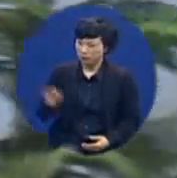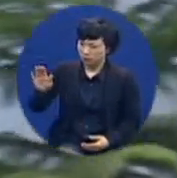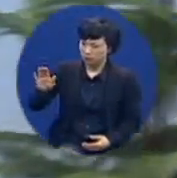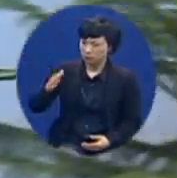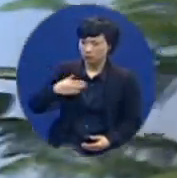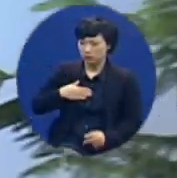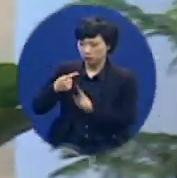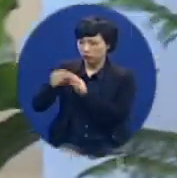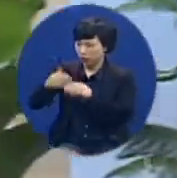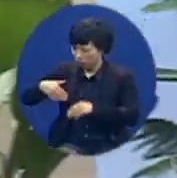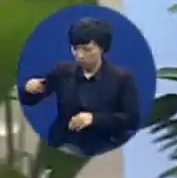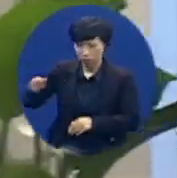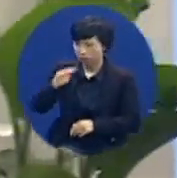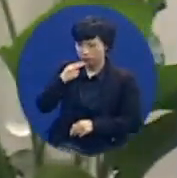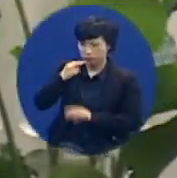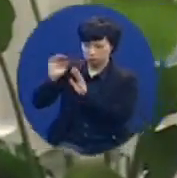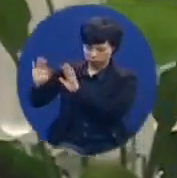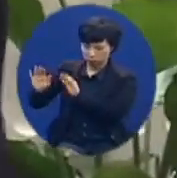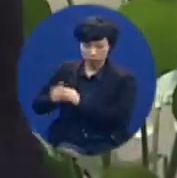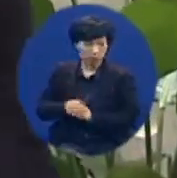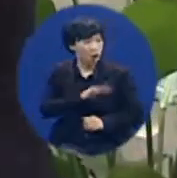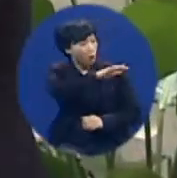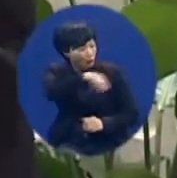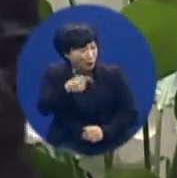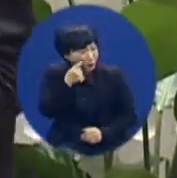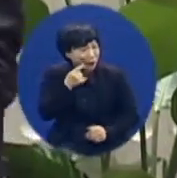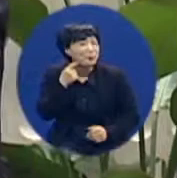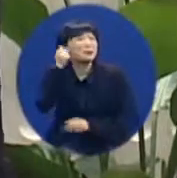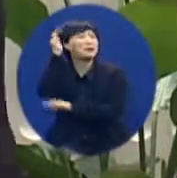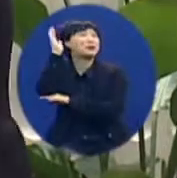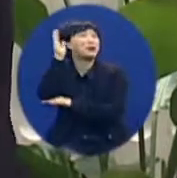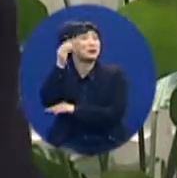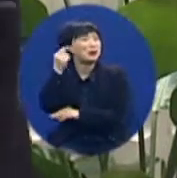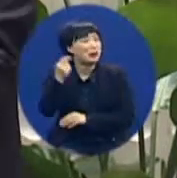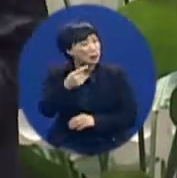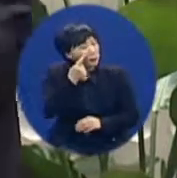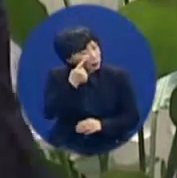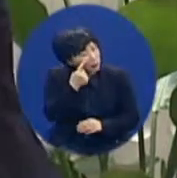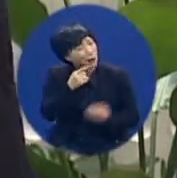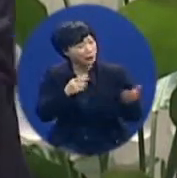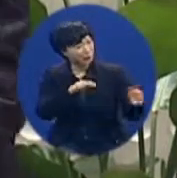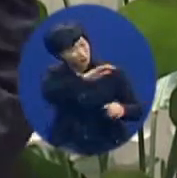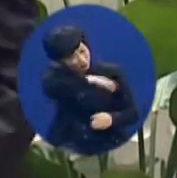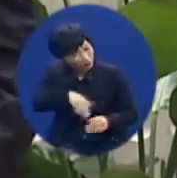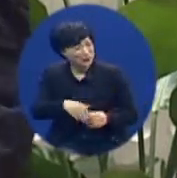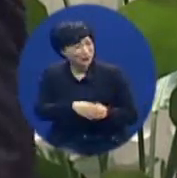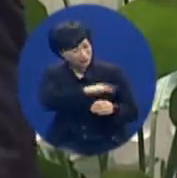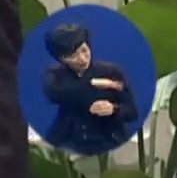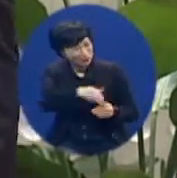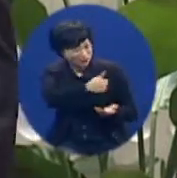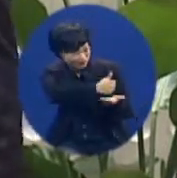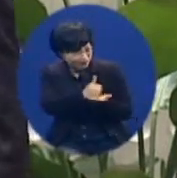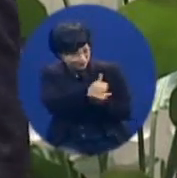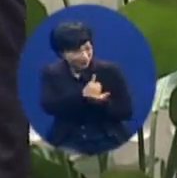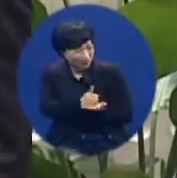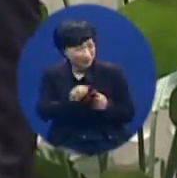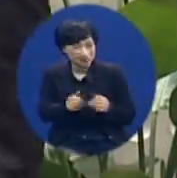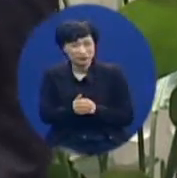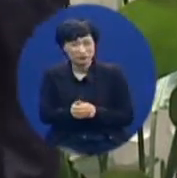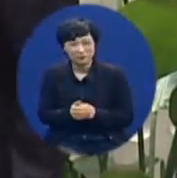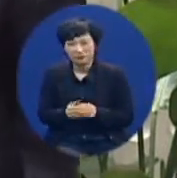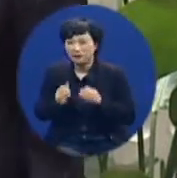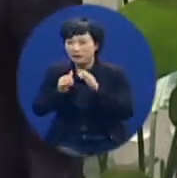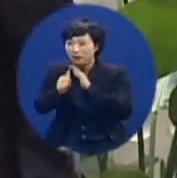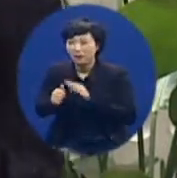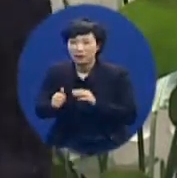간다고 화보라고 우리 목사님 설교 좀 들어보라고 와 보라고 와 보라고 그래서 와서